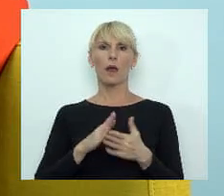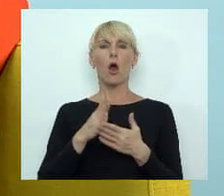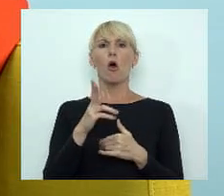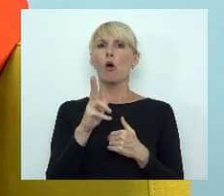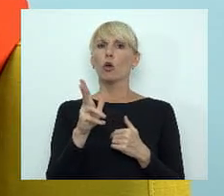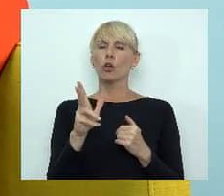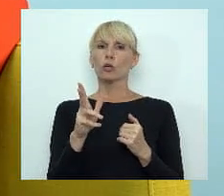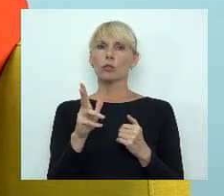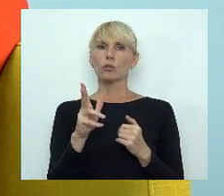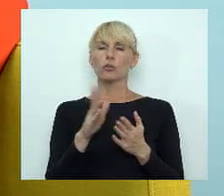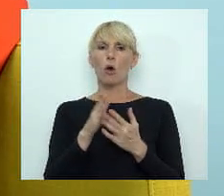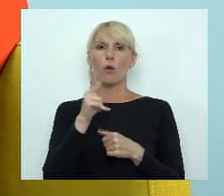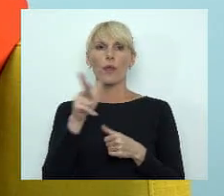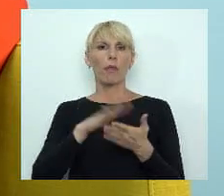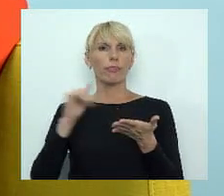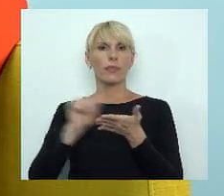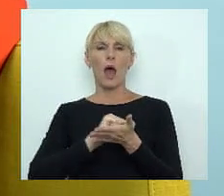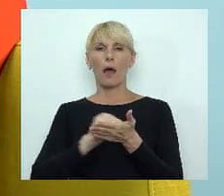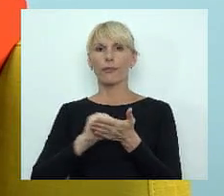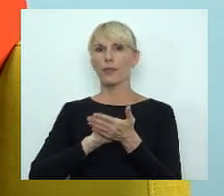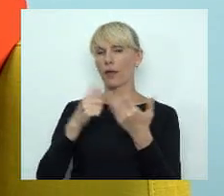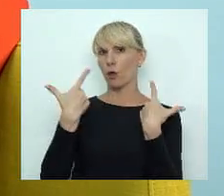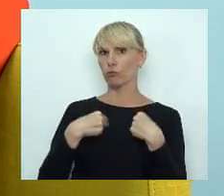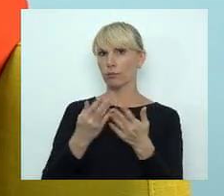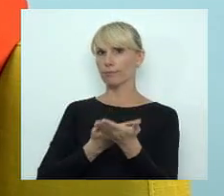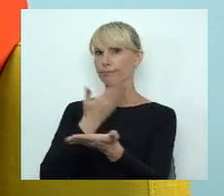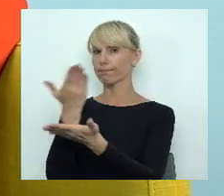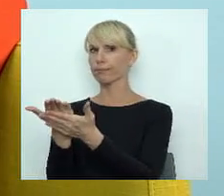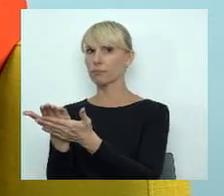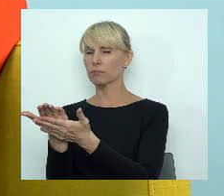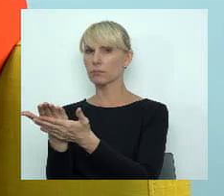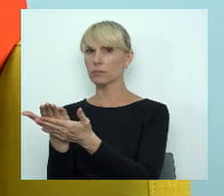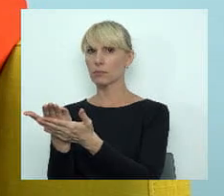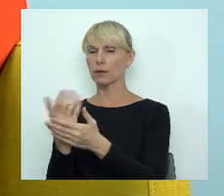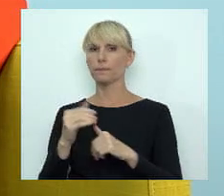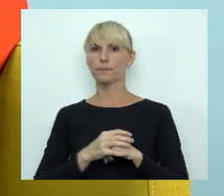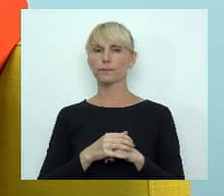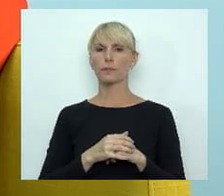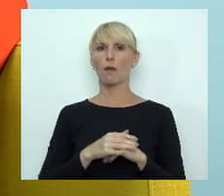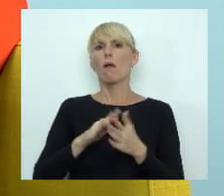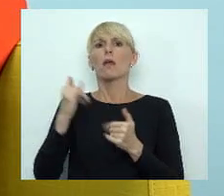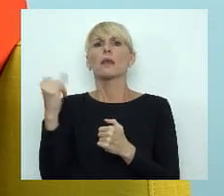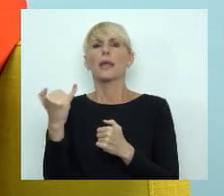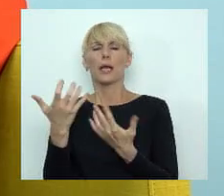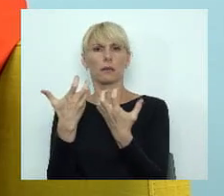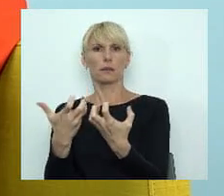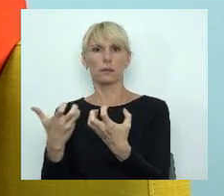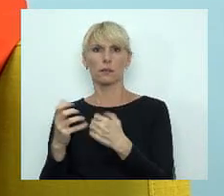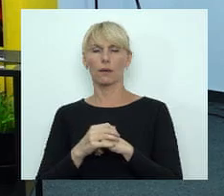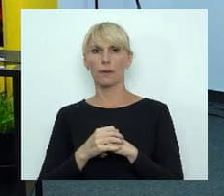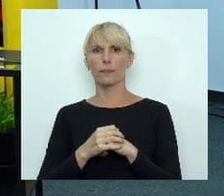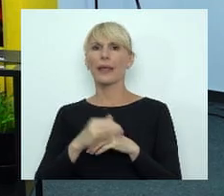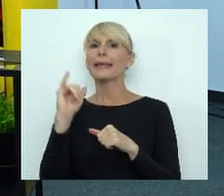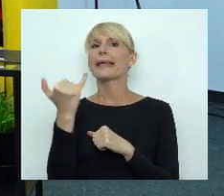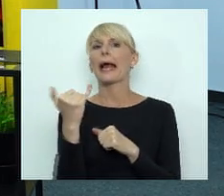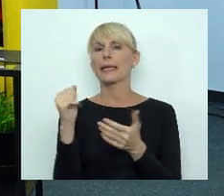komu te dane są udostępniane. Czyli nie ma jednej drogi, tak? Nie, w jaki sposób osoba występuje o te dane i o jakie dane.